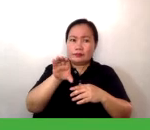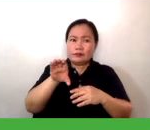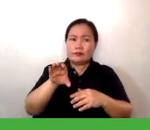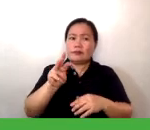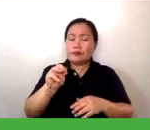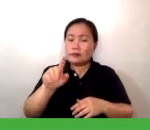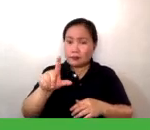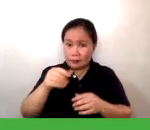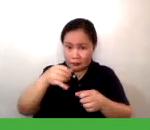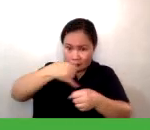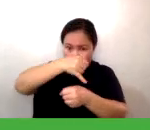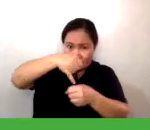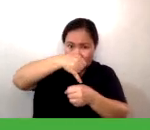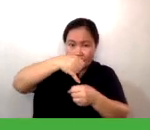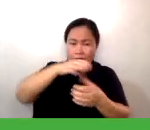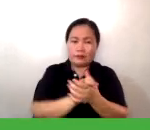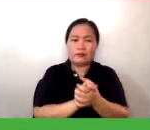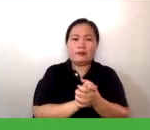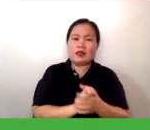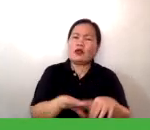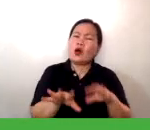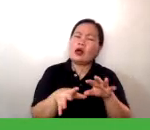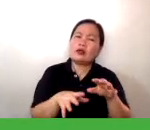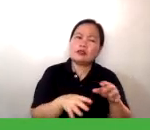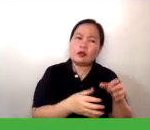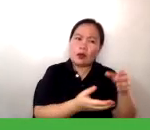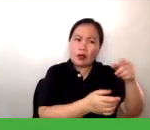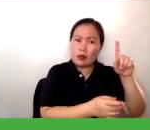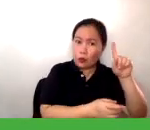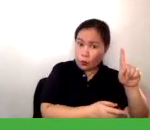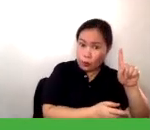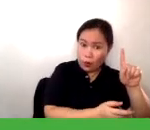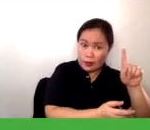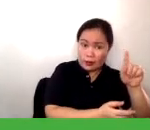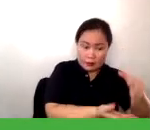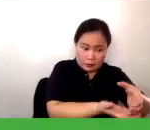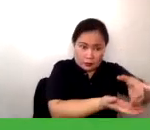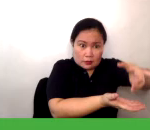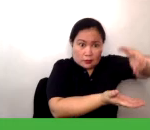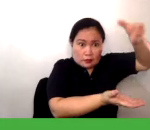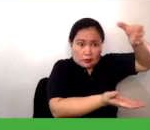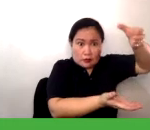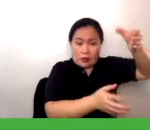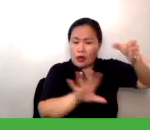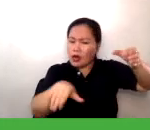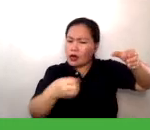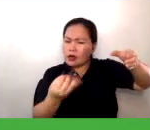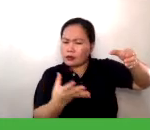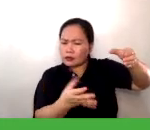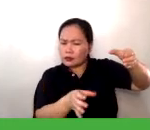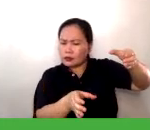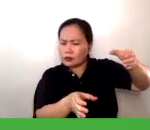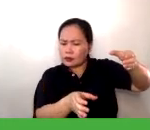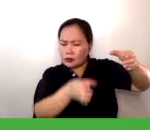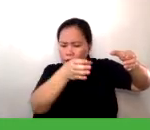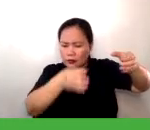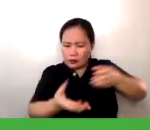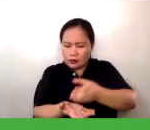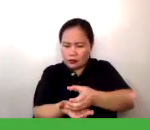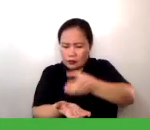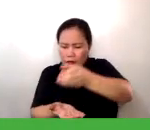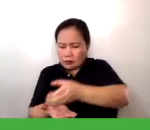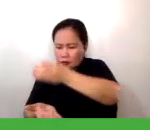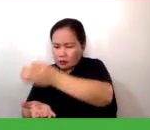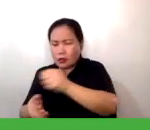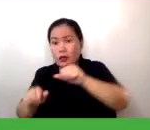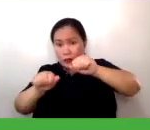ilang baso ang malalagyan niya na merong 200 ml na juice? Okay, so meron siyang